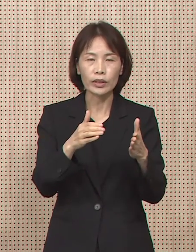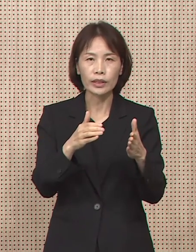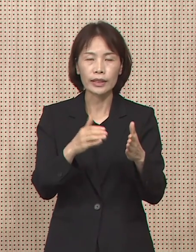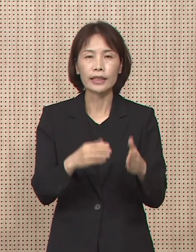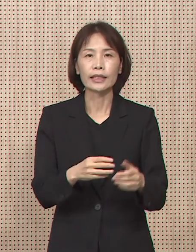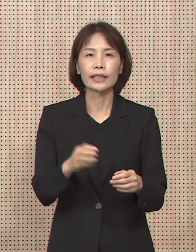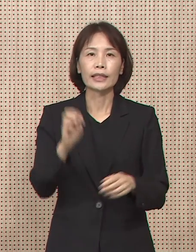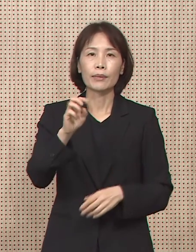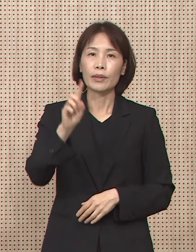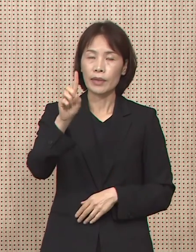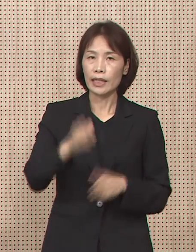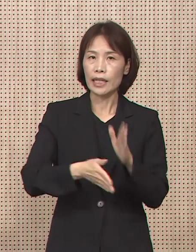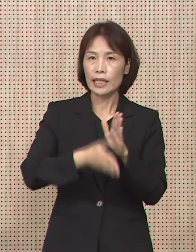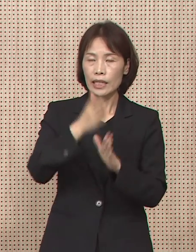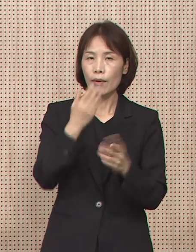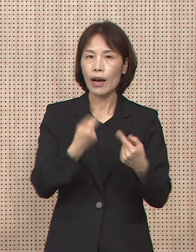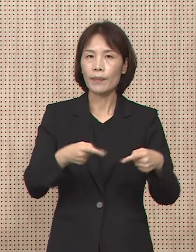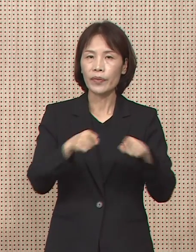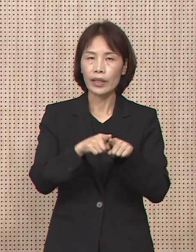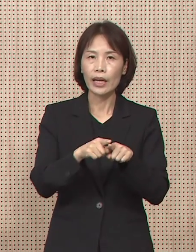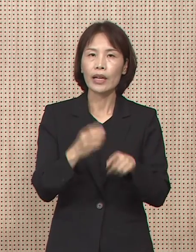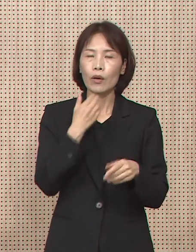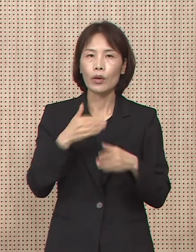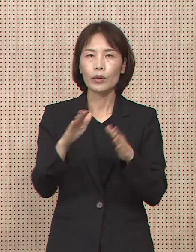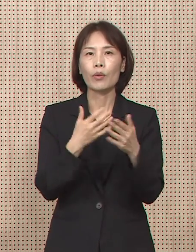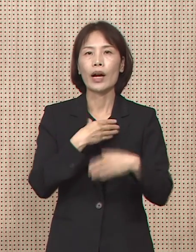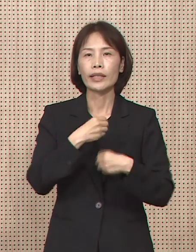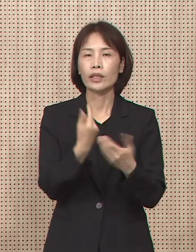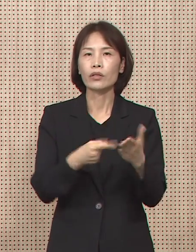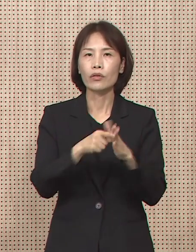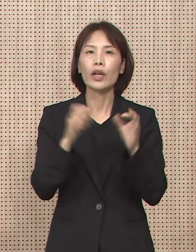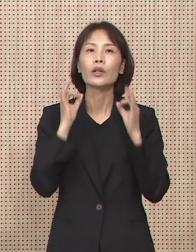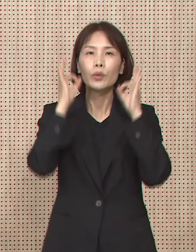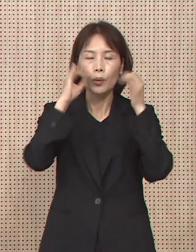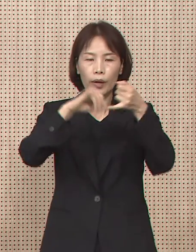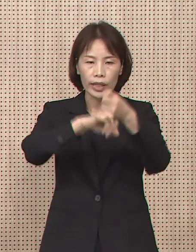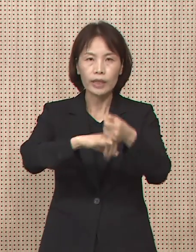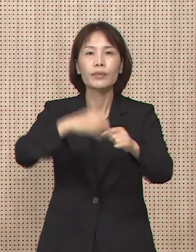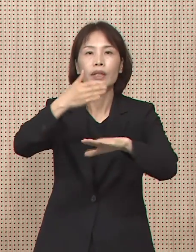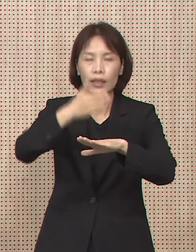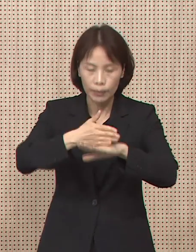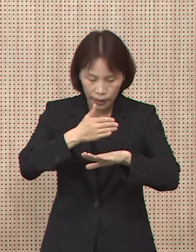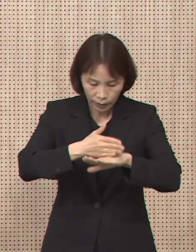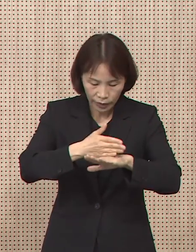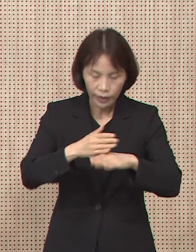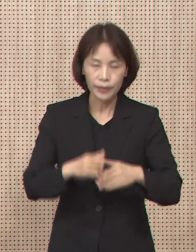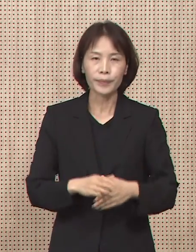시군과 함께 코로나19 극복과 도민의 안전을 위해서 최선을 다해 나가겠습니다. 감사합니다.